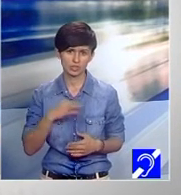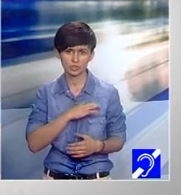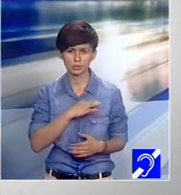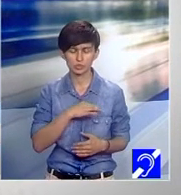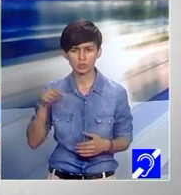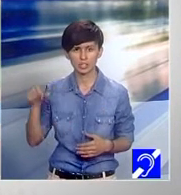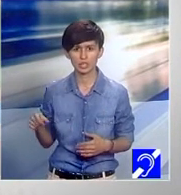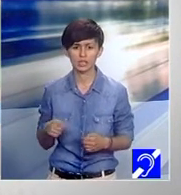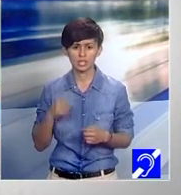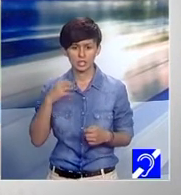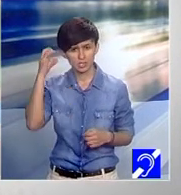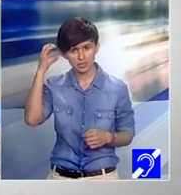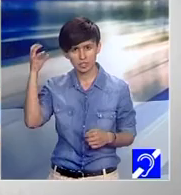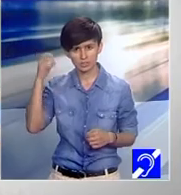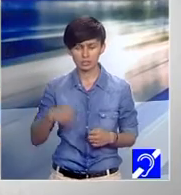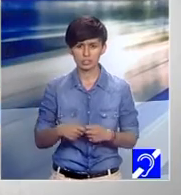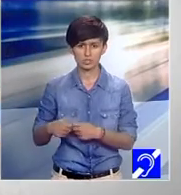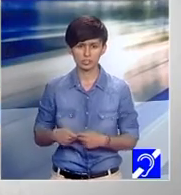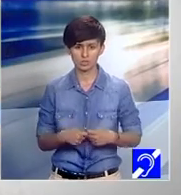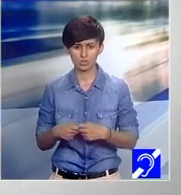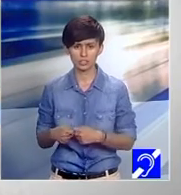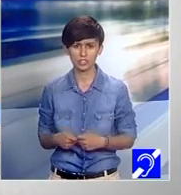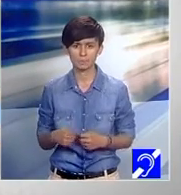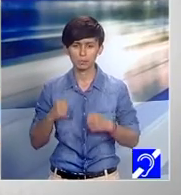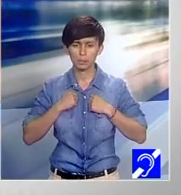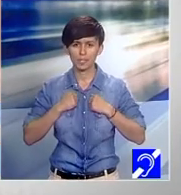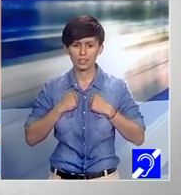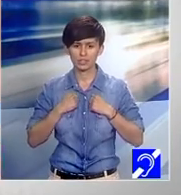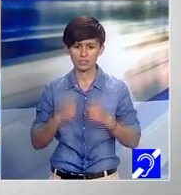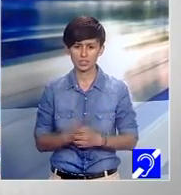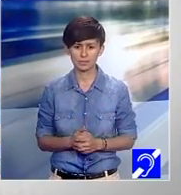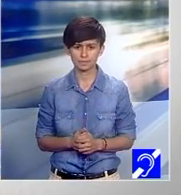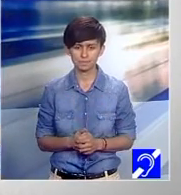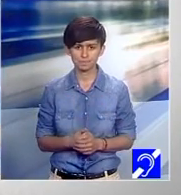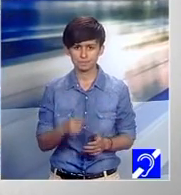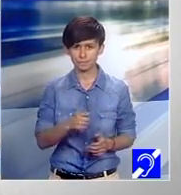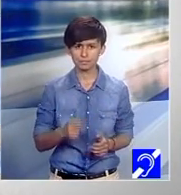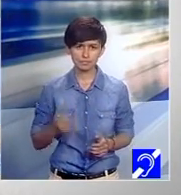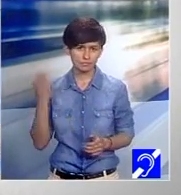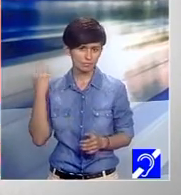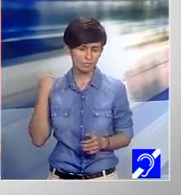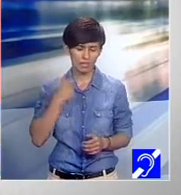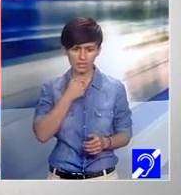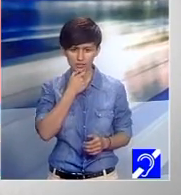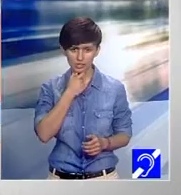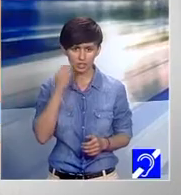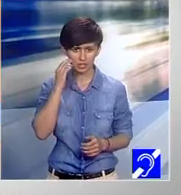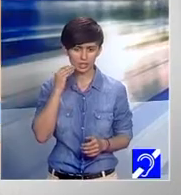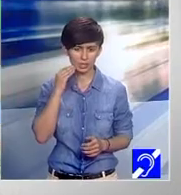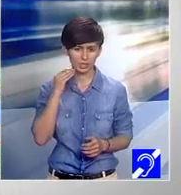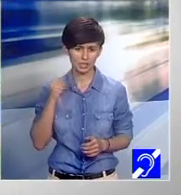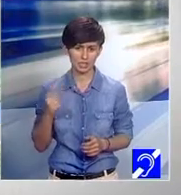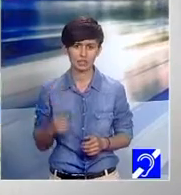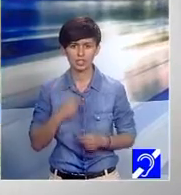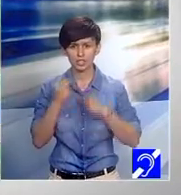Facultatea de Sociologie din Cluj, voluntar și promotor al incluziunii. Proiectul lansat anul trecut la Los Angeles în cadrul summitului Genuine și